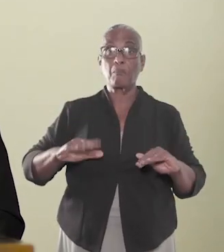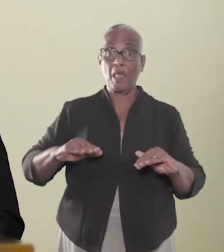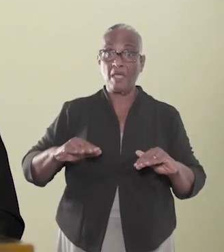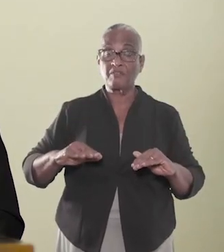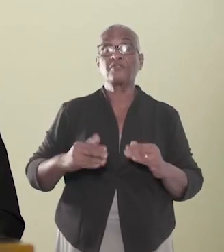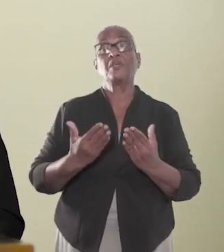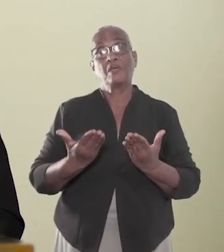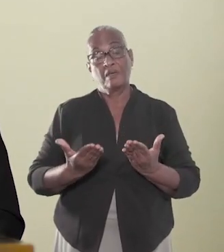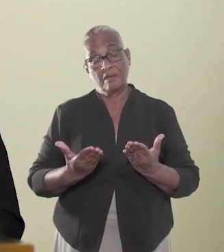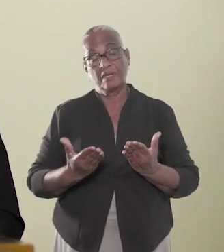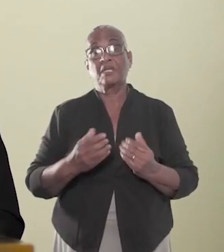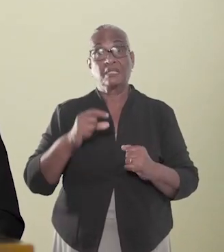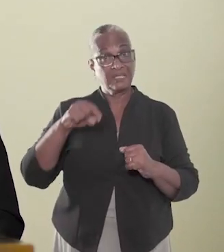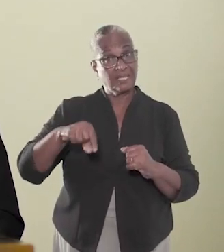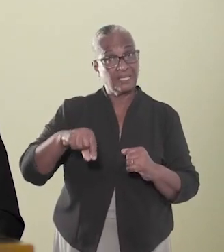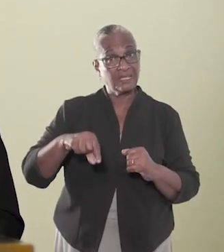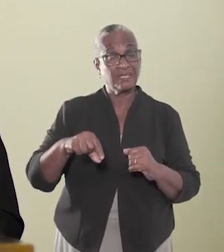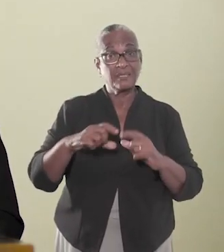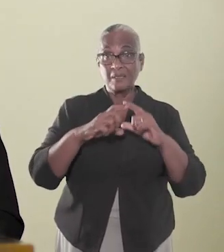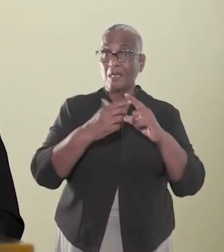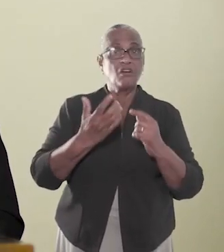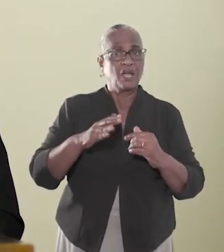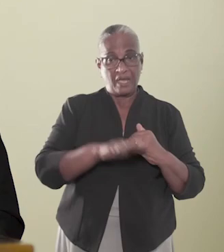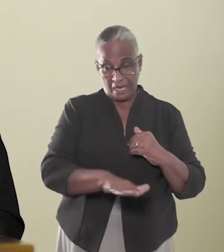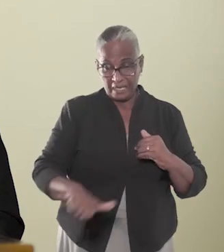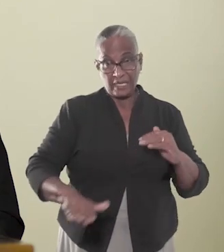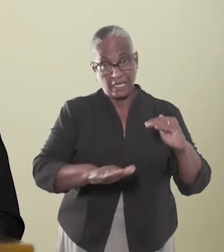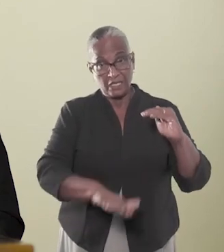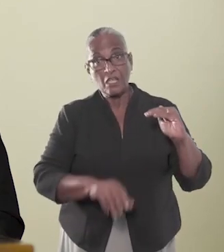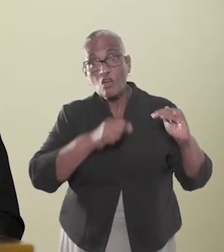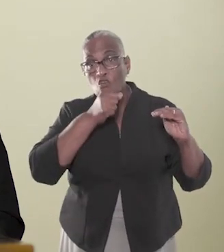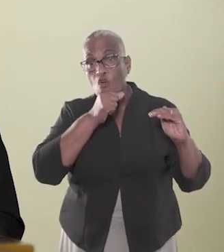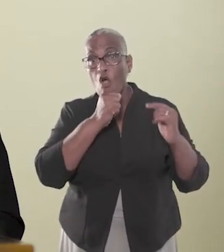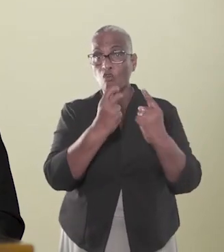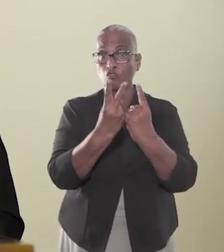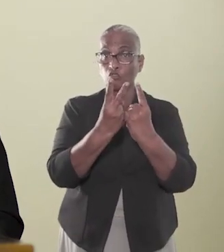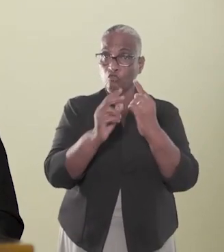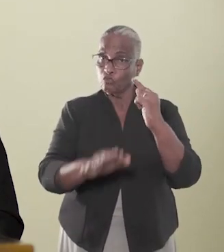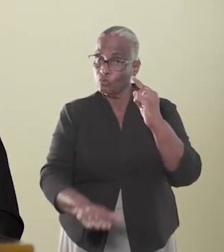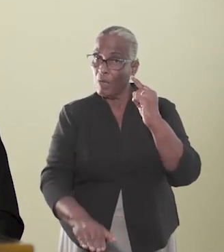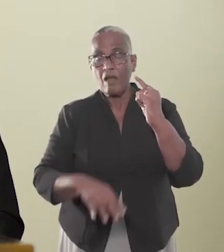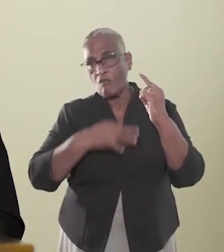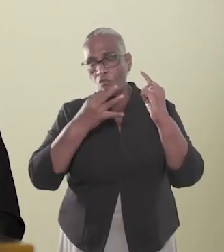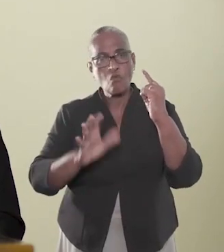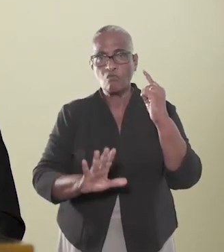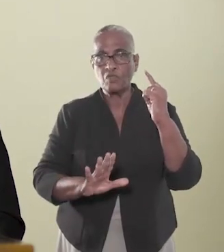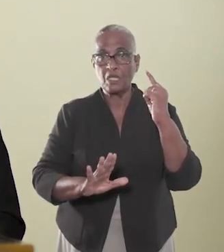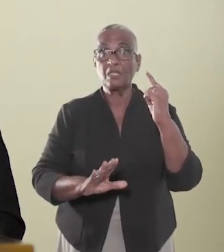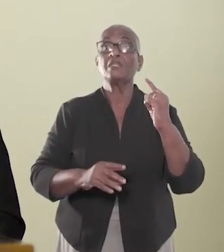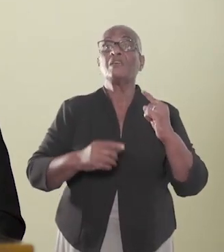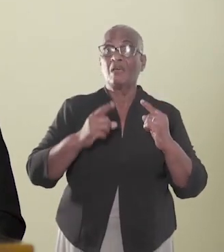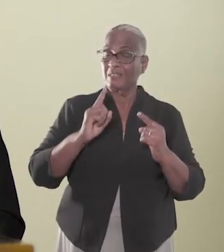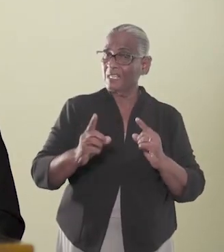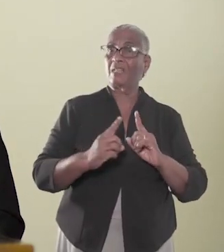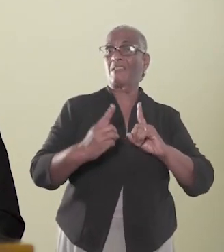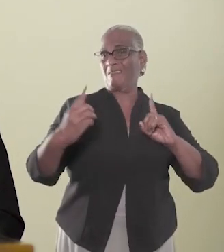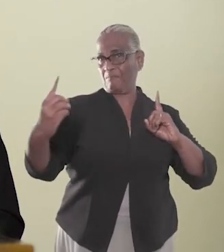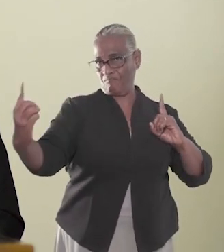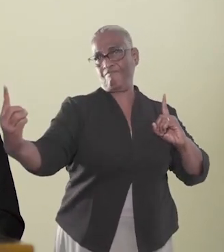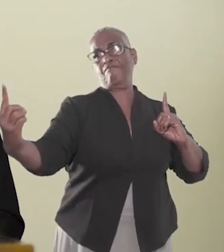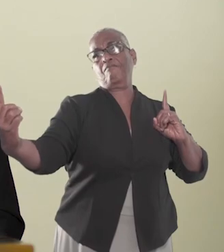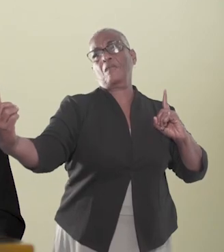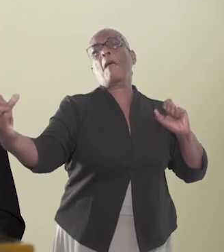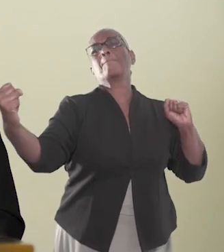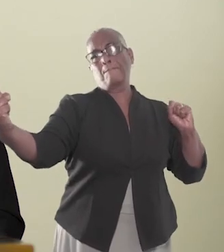nieuwsbedekking. Voortschrijdend in zich leert dat dit niet nodig is voor kinderen onder de twaalf jaar. 2. Neem de